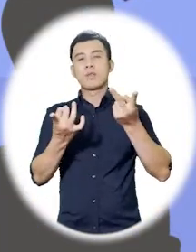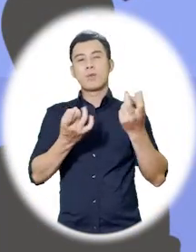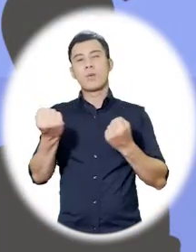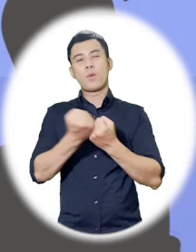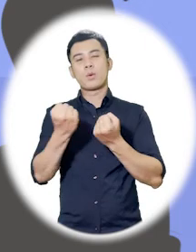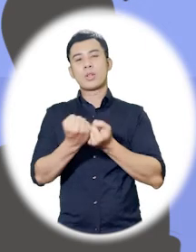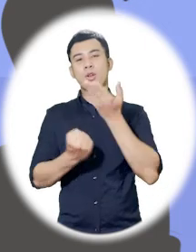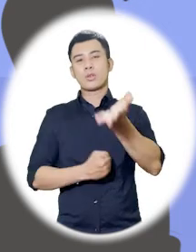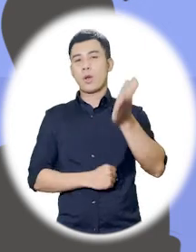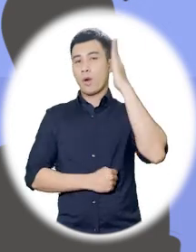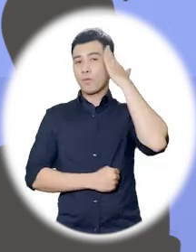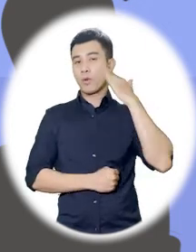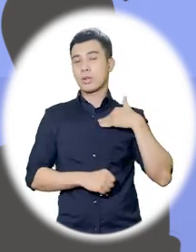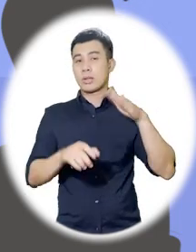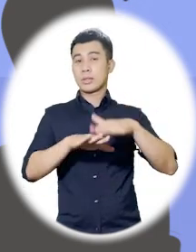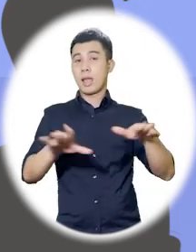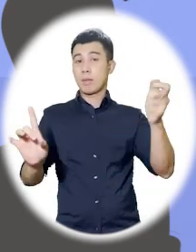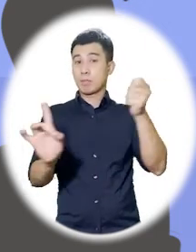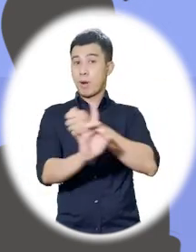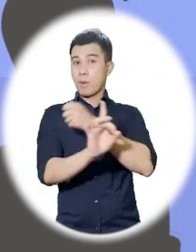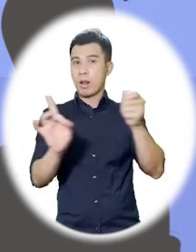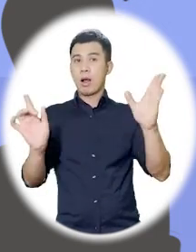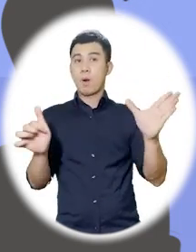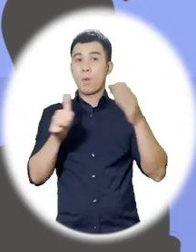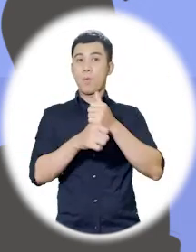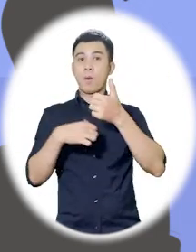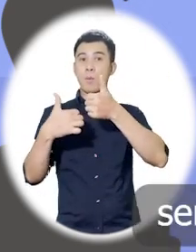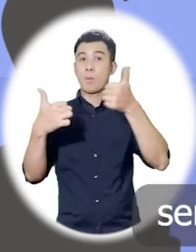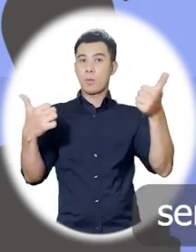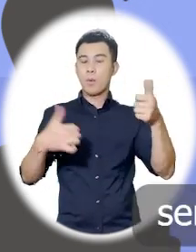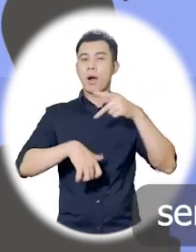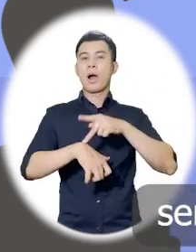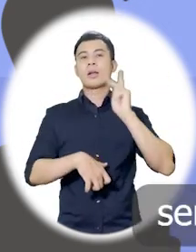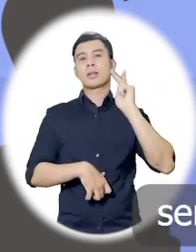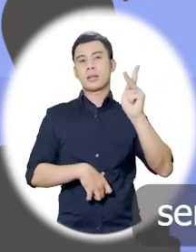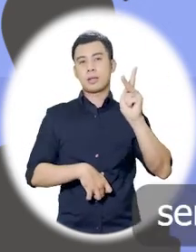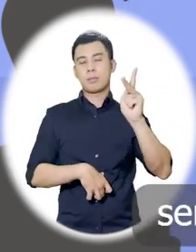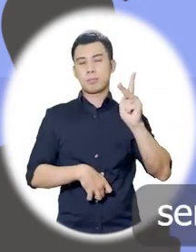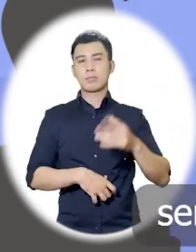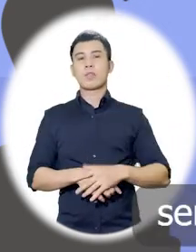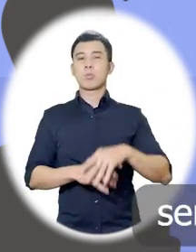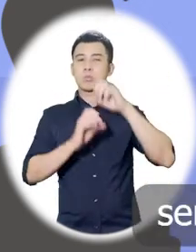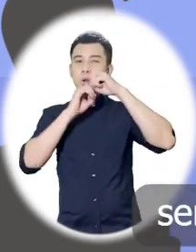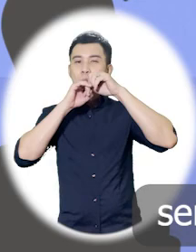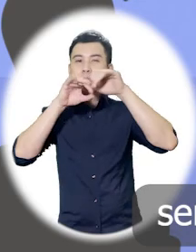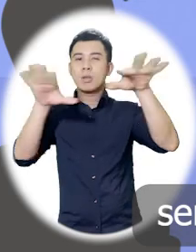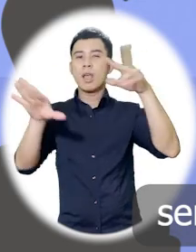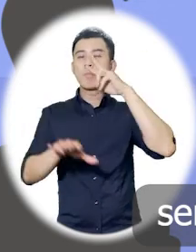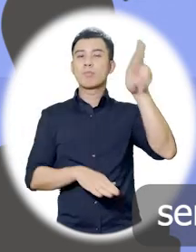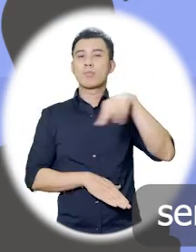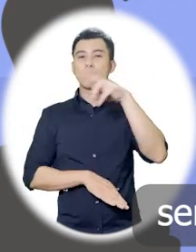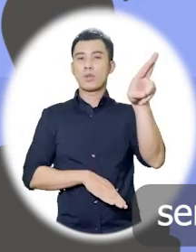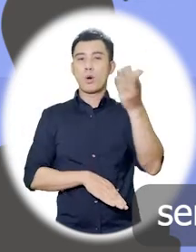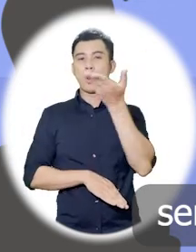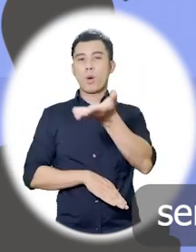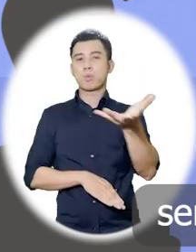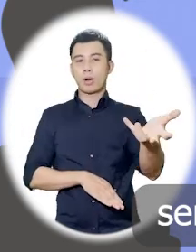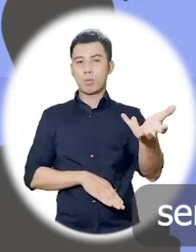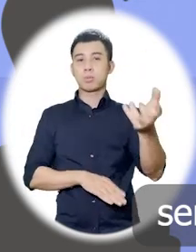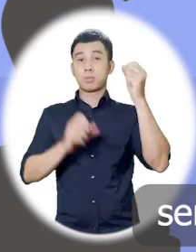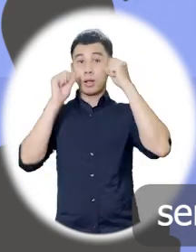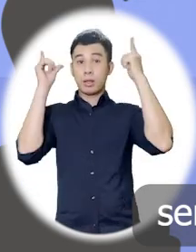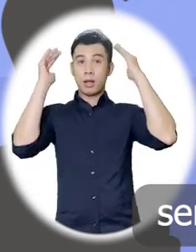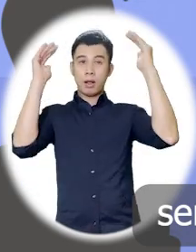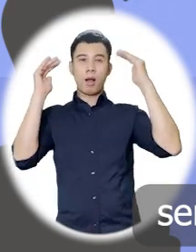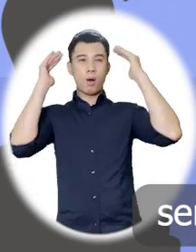phụ nữ và trẻ em bị bạo lực đạt hiệu quả cao, kịp thời, đồng thời gửi đi những thông điệp rõ ràng, nâng cao nhận thức cộng đồng và góp phần giải quyết